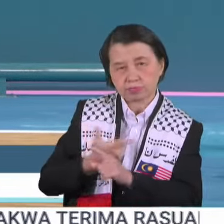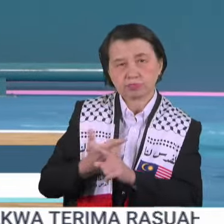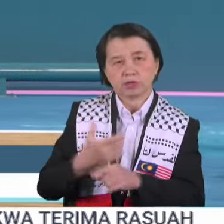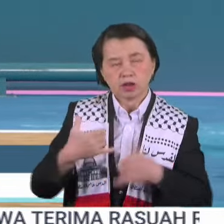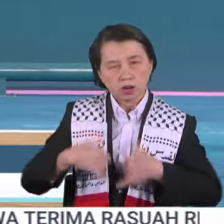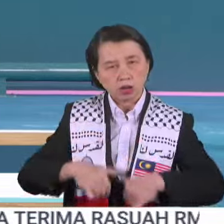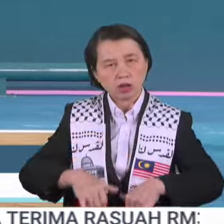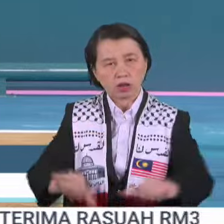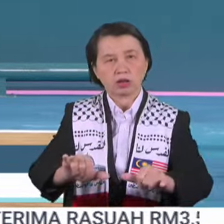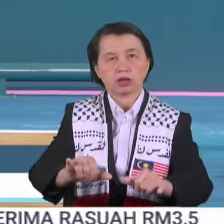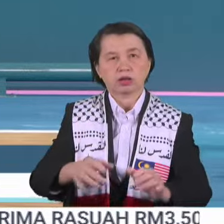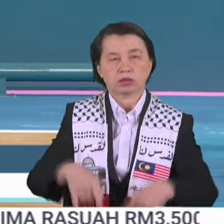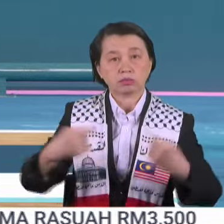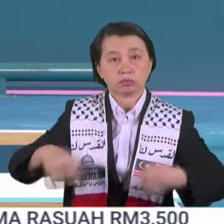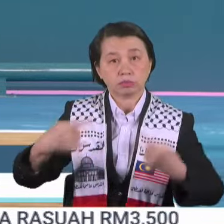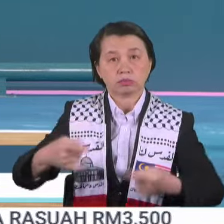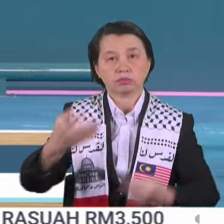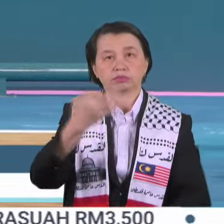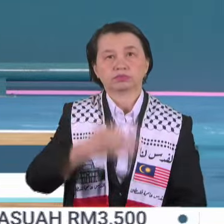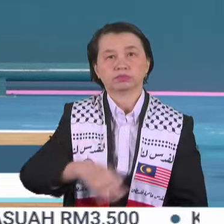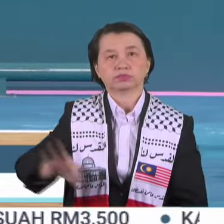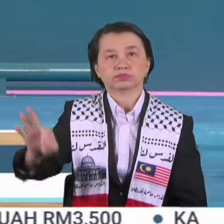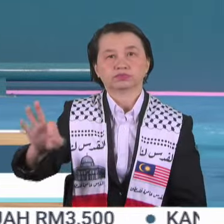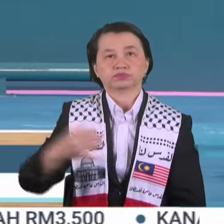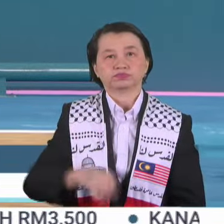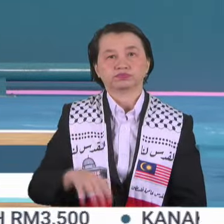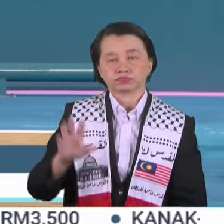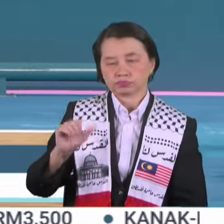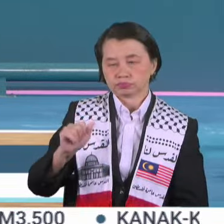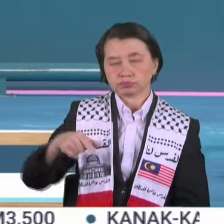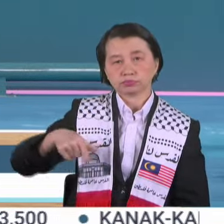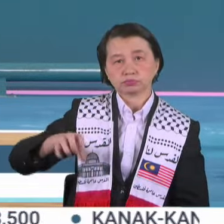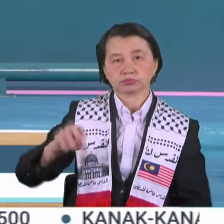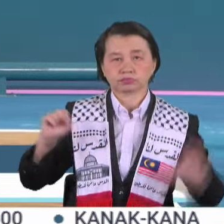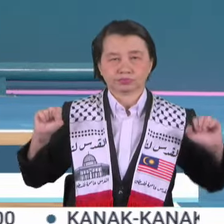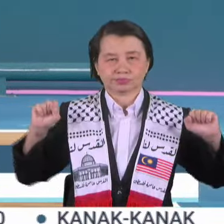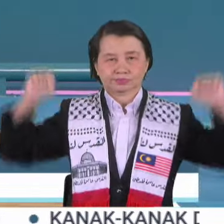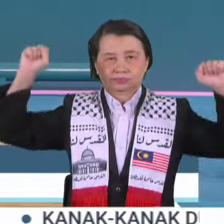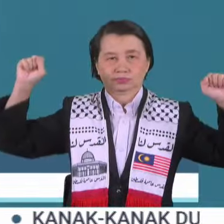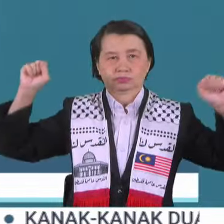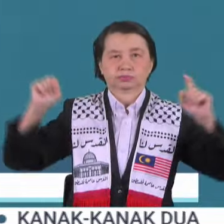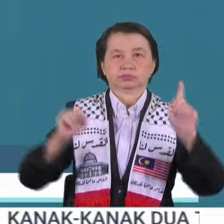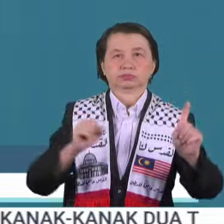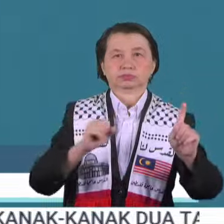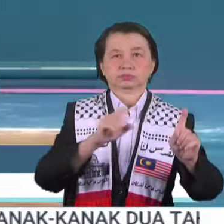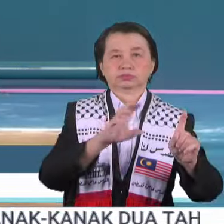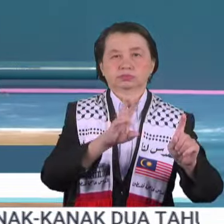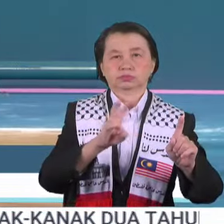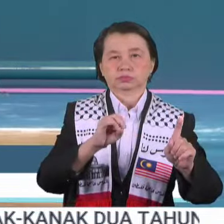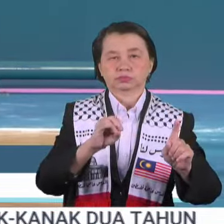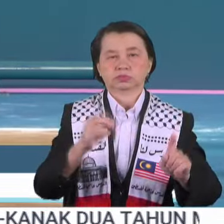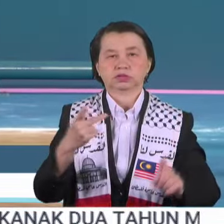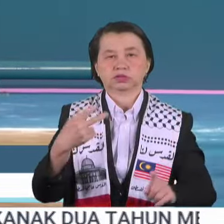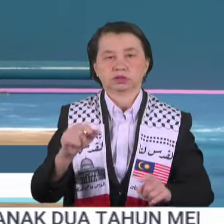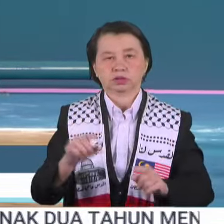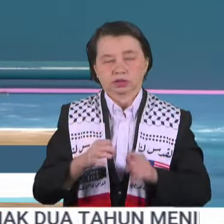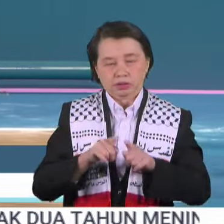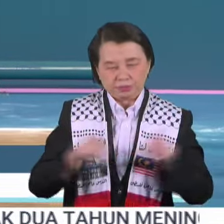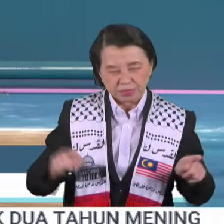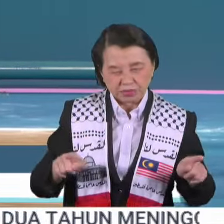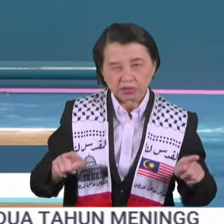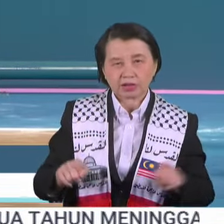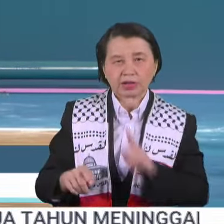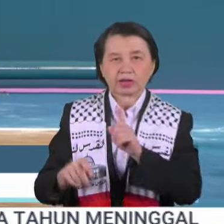konsisten. Pada saingan di Paris Expo Port de Versailles, Anik mencatat angkatan 297 kg hanya dipisahkan